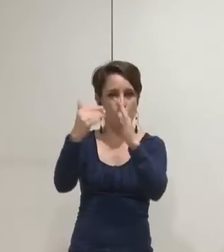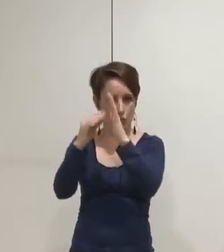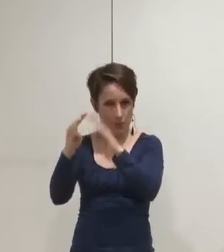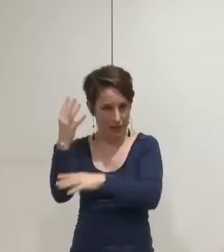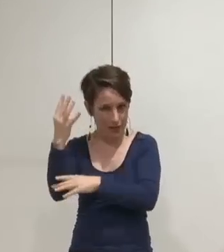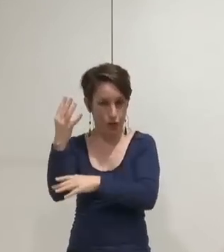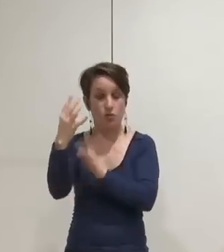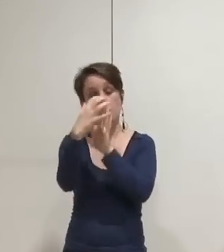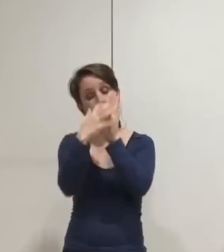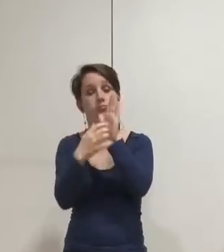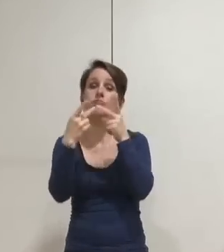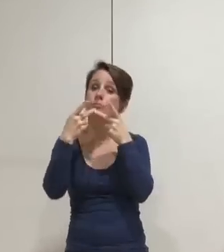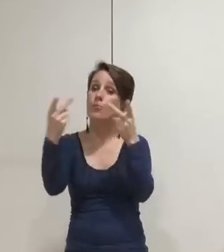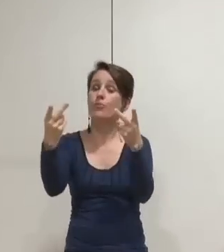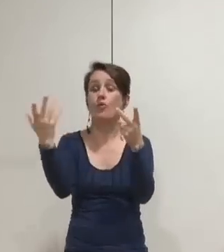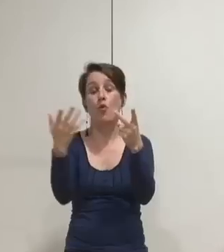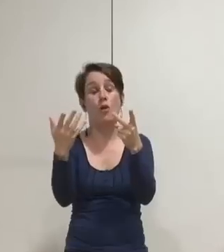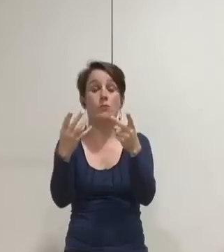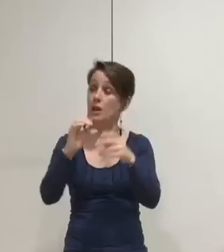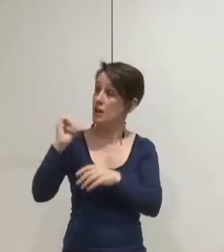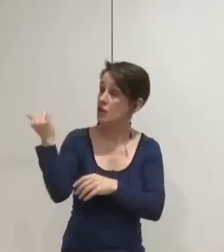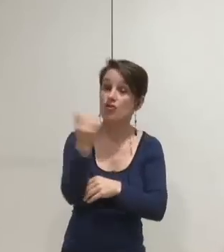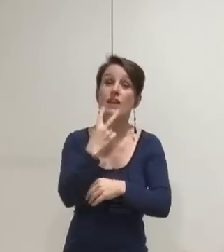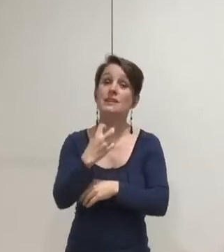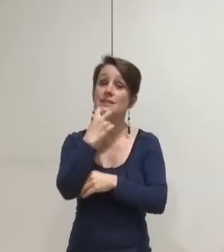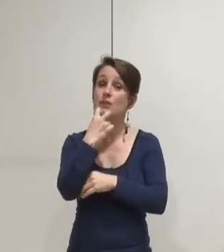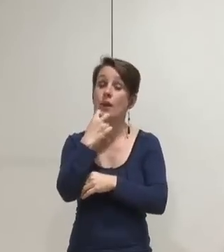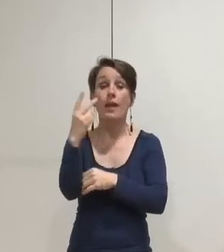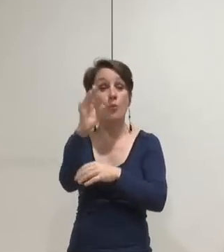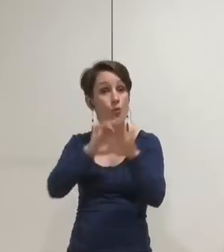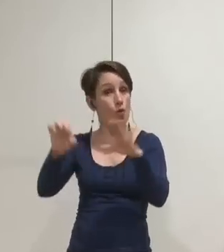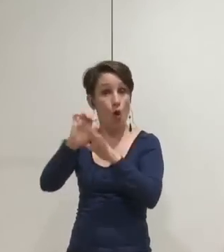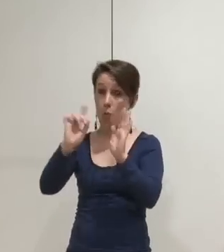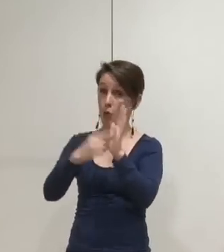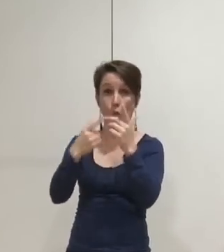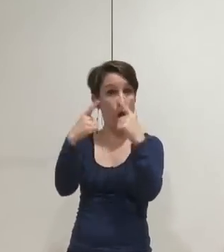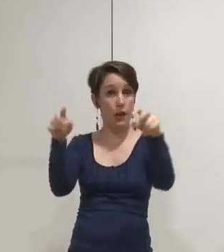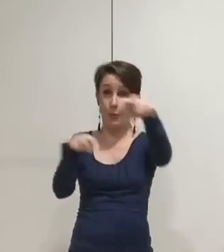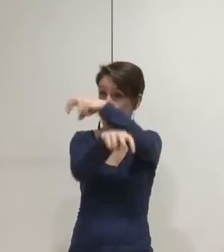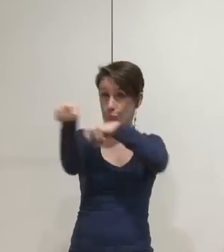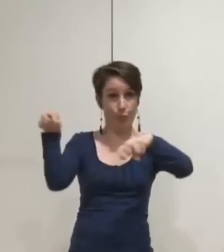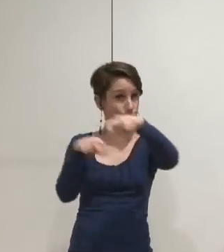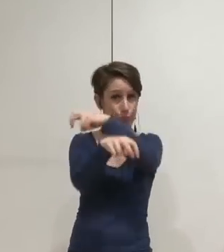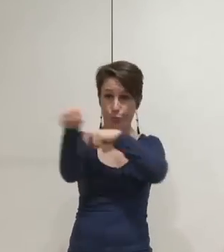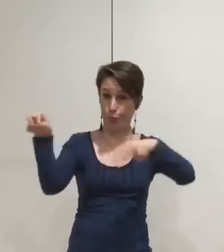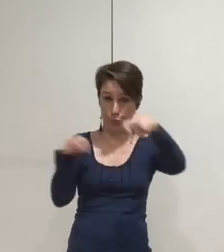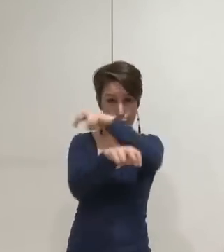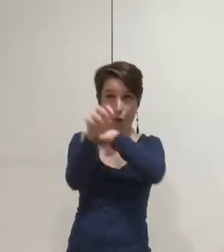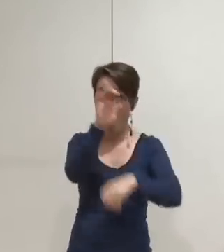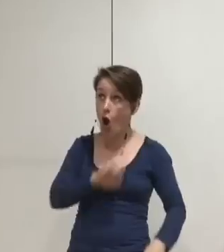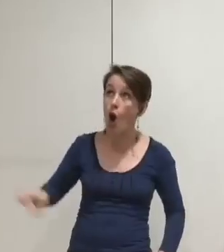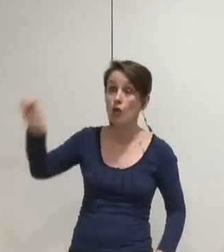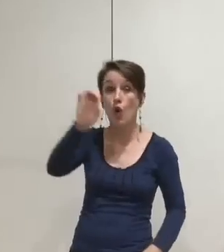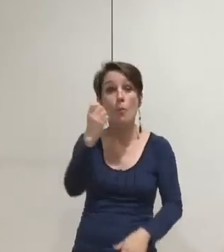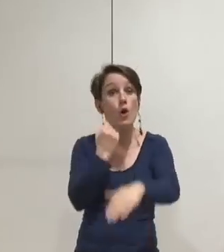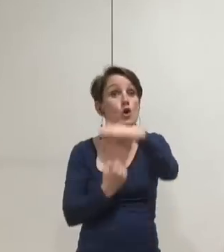circulation des personnes est un droit pour tout citoyens des États-membres mais c'est un droit qui souffre des exceptions il y en